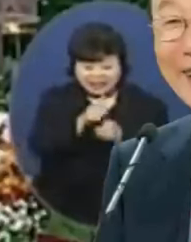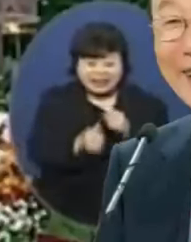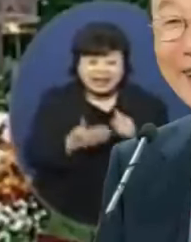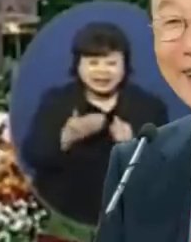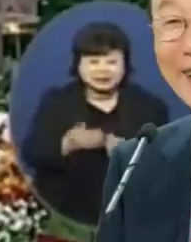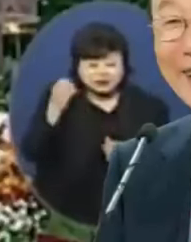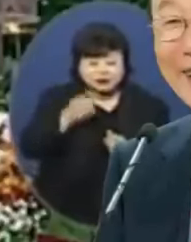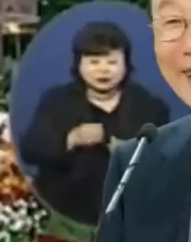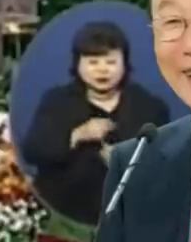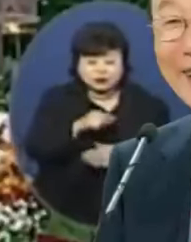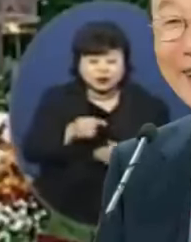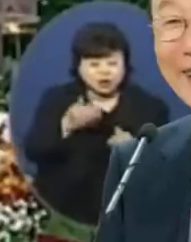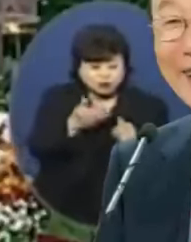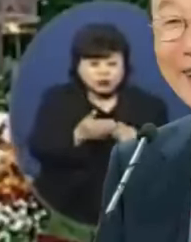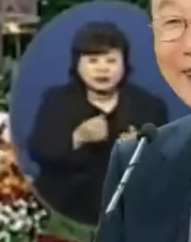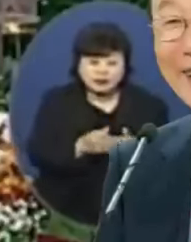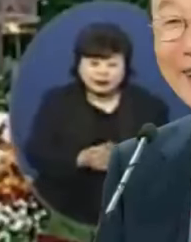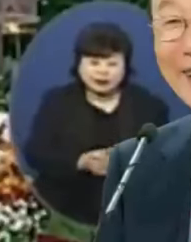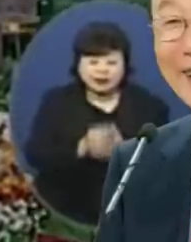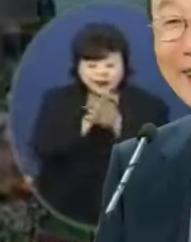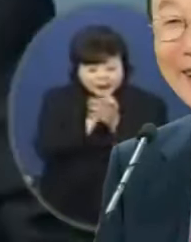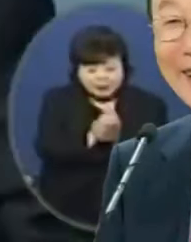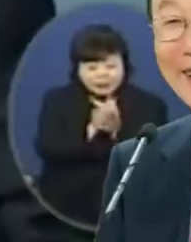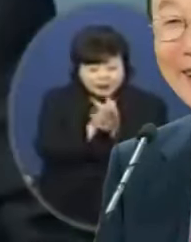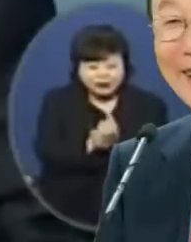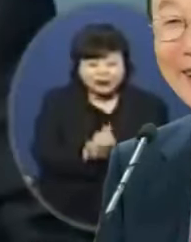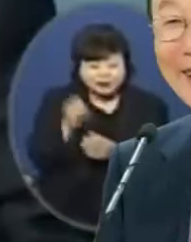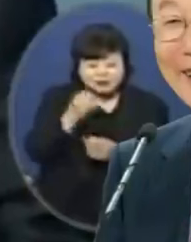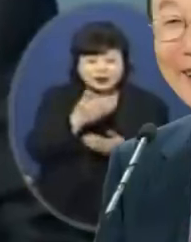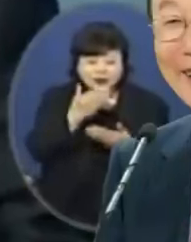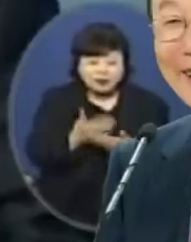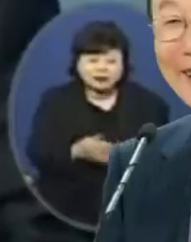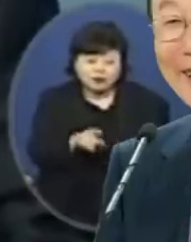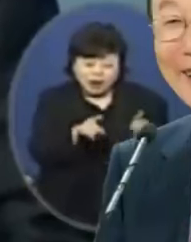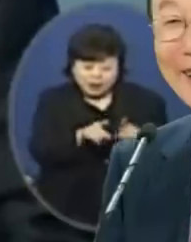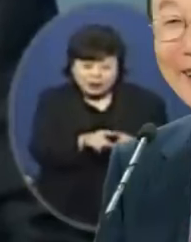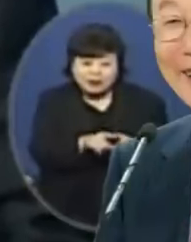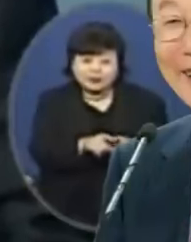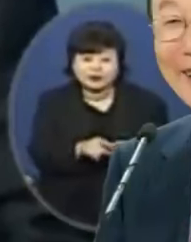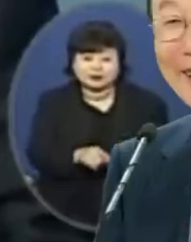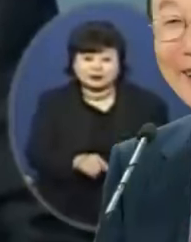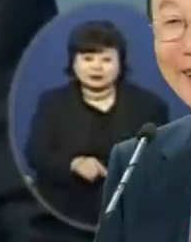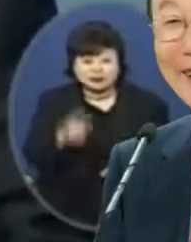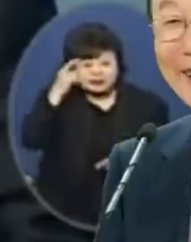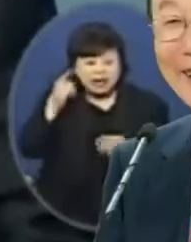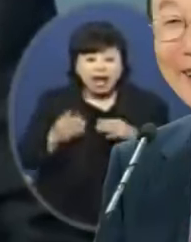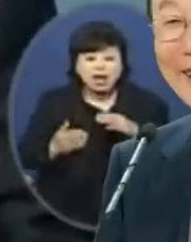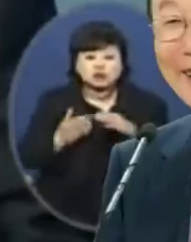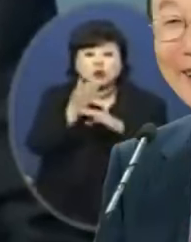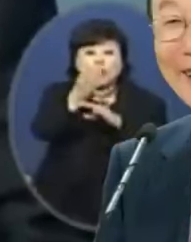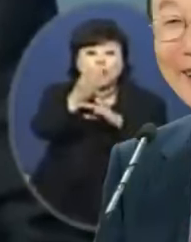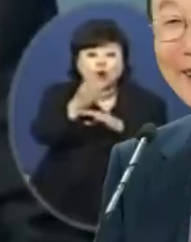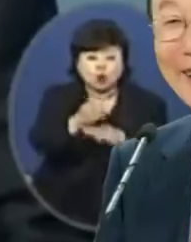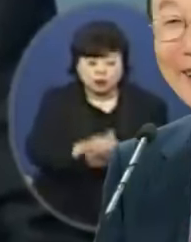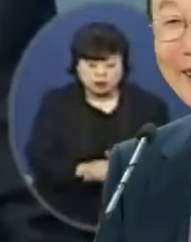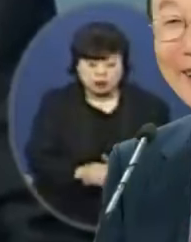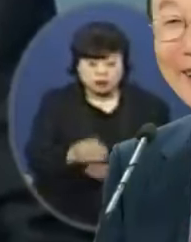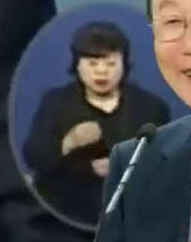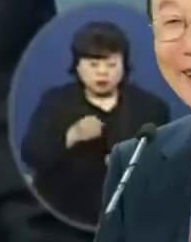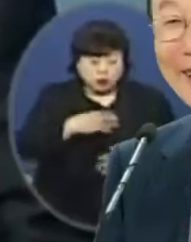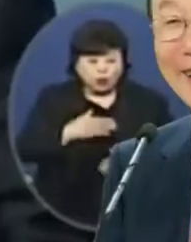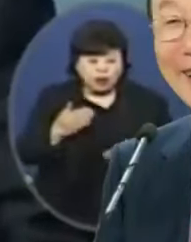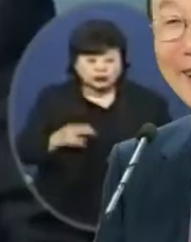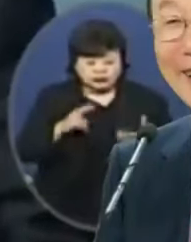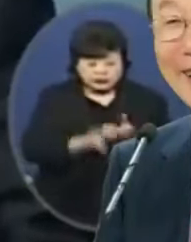하나님이 성령으로 우리 속에 주신 것이므로 기도하고 성령과 더불어서 나아가므로 상상을 초월한 기이한 일이 일어나는